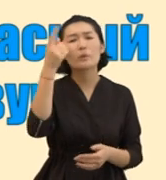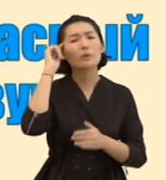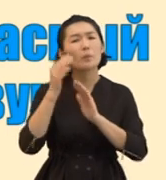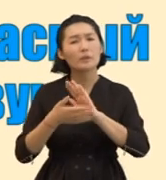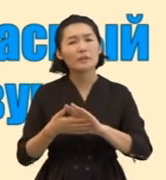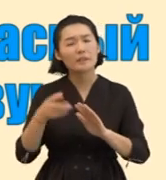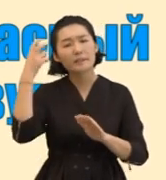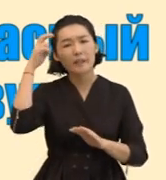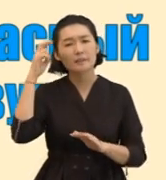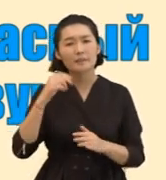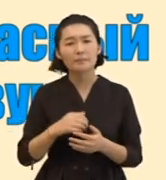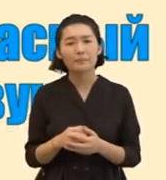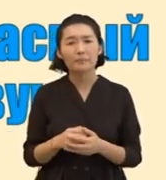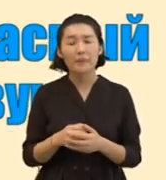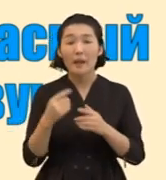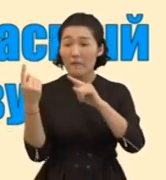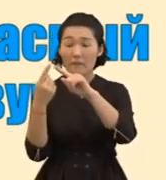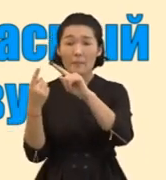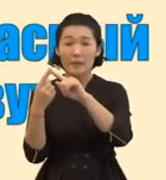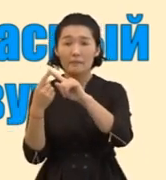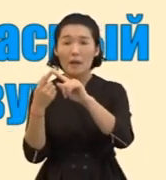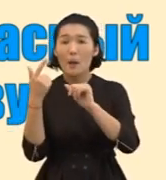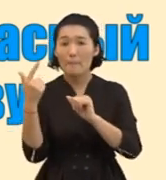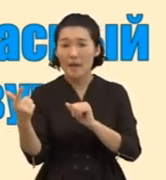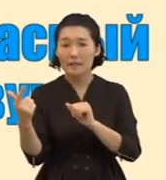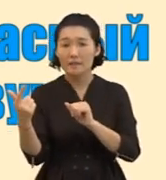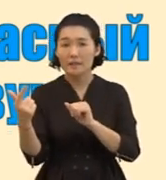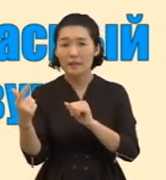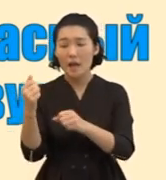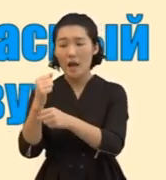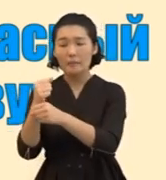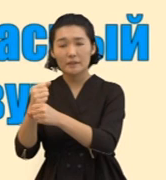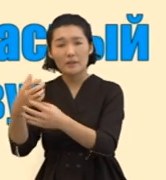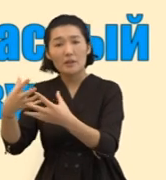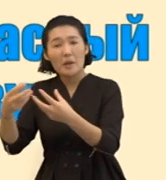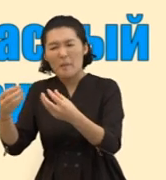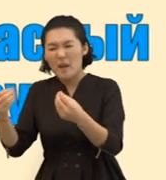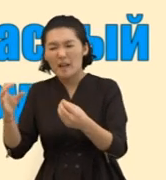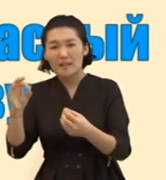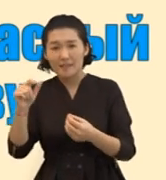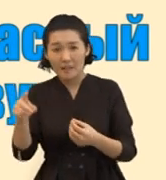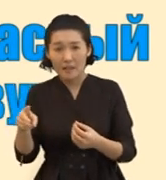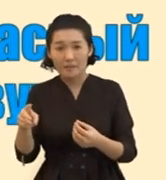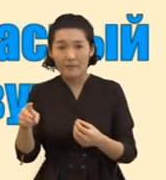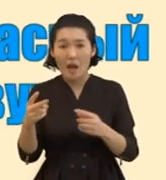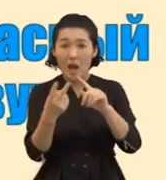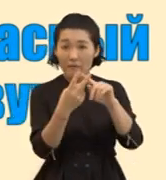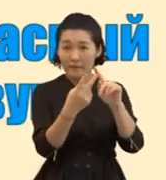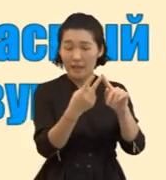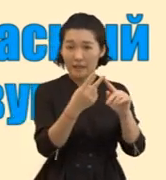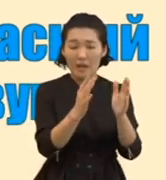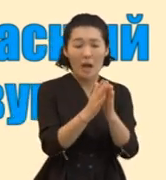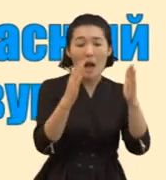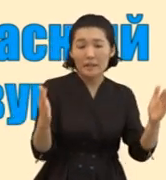нее во-первых мягкий знак обозначает мягкость согласного звука а во-вторых отделяет